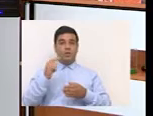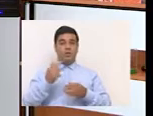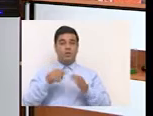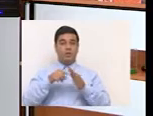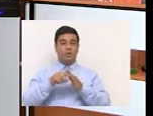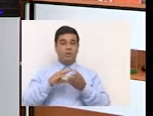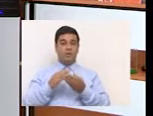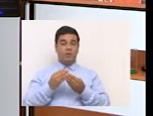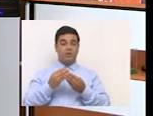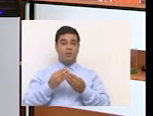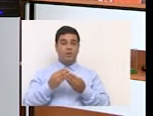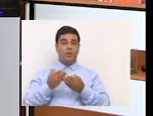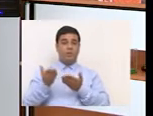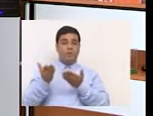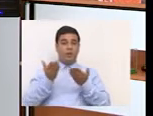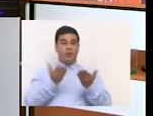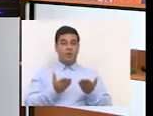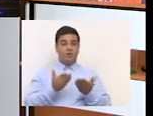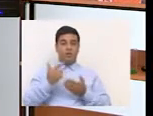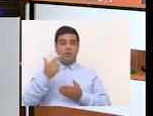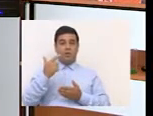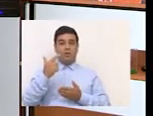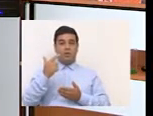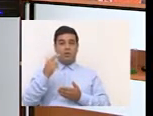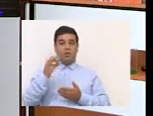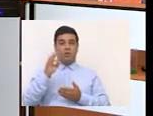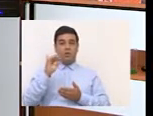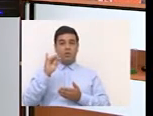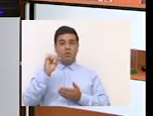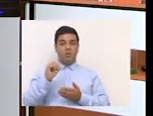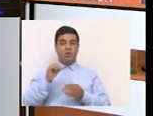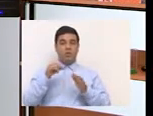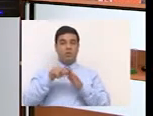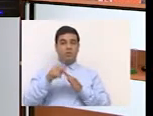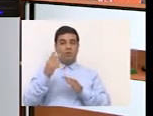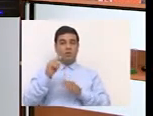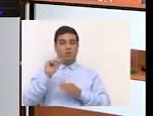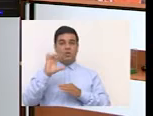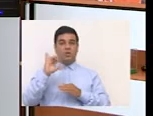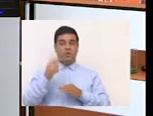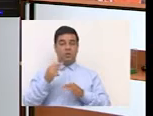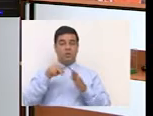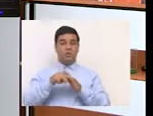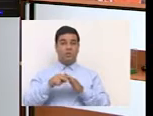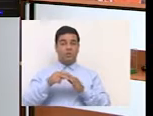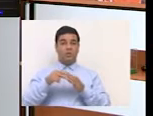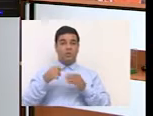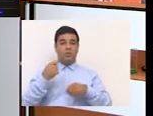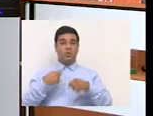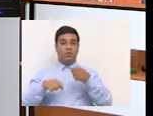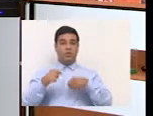часть, приглашали гончары, вторая часть,